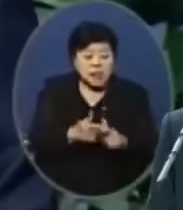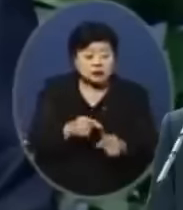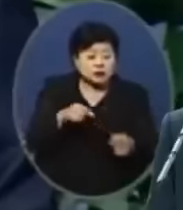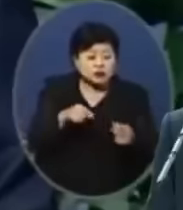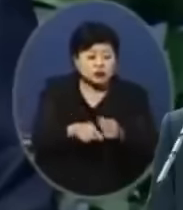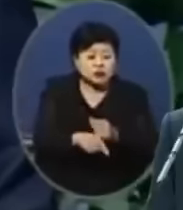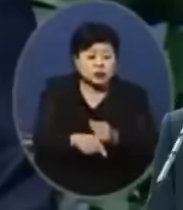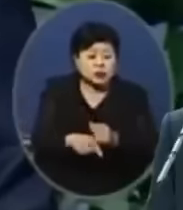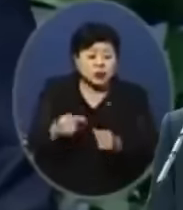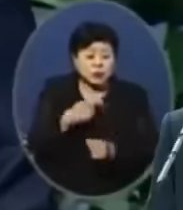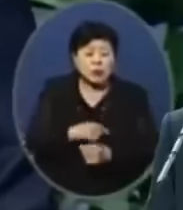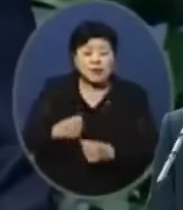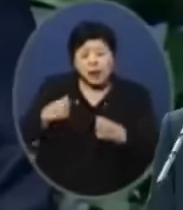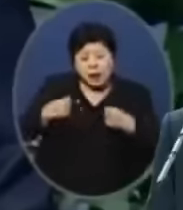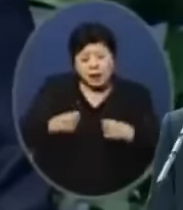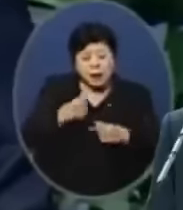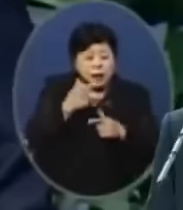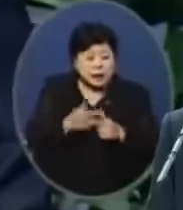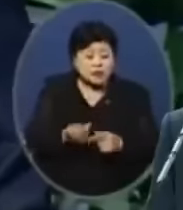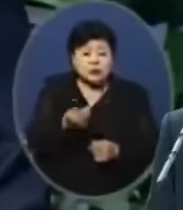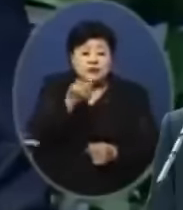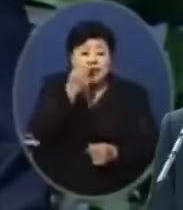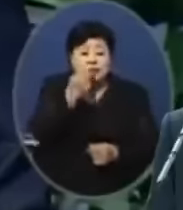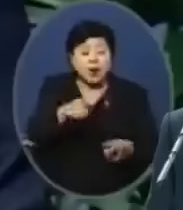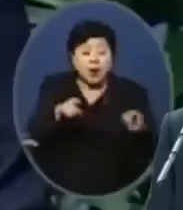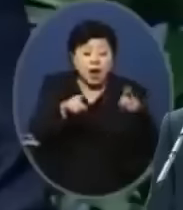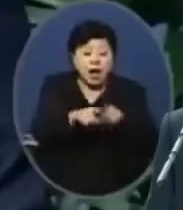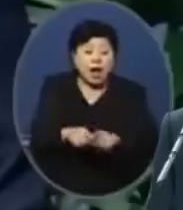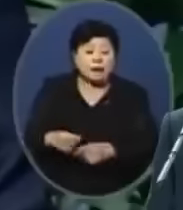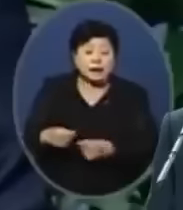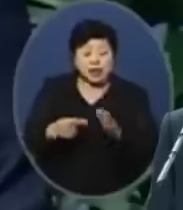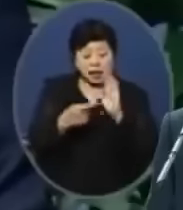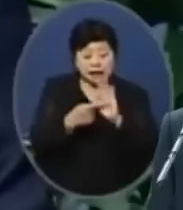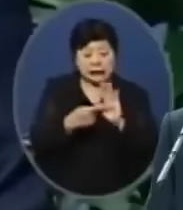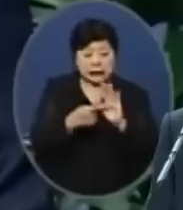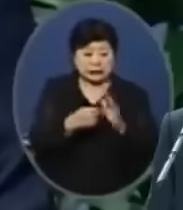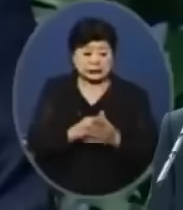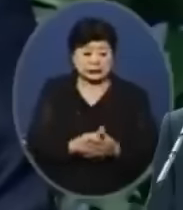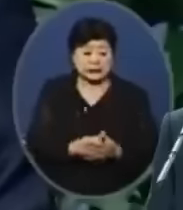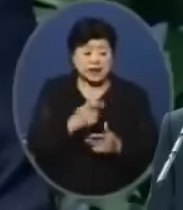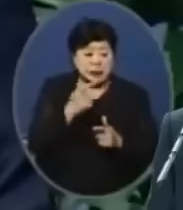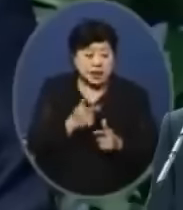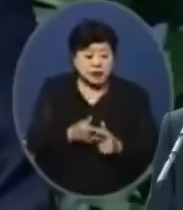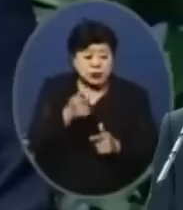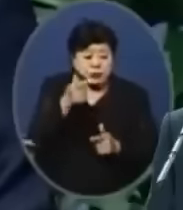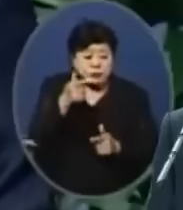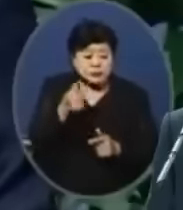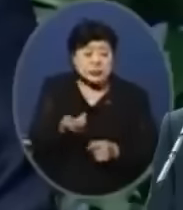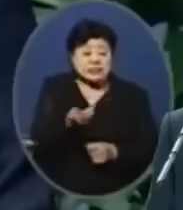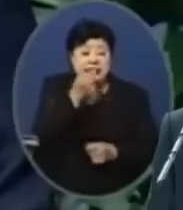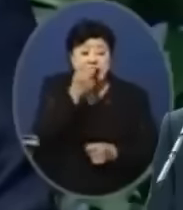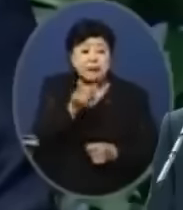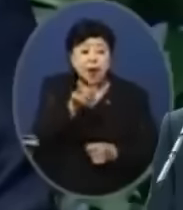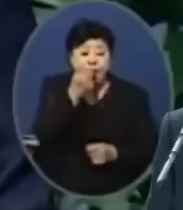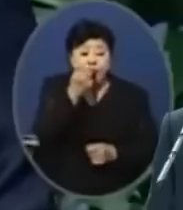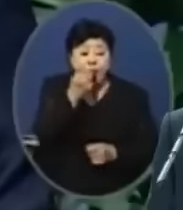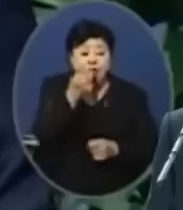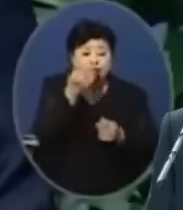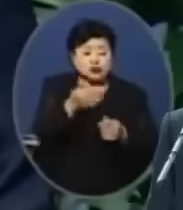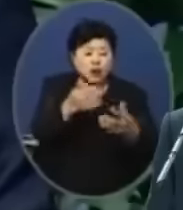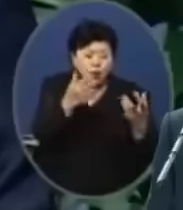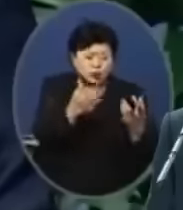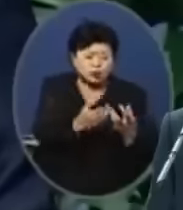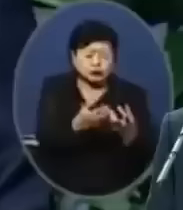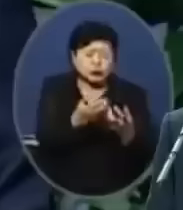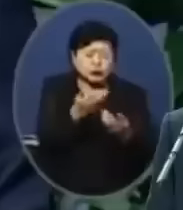죽인 것을 항상 몸에 걸머지면 예수의 생명도 우리 몸에 나타나시는 것입니다. 예수님은 생명을 주되